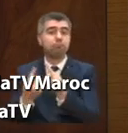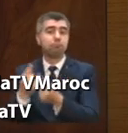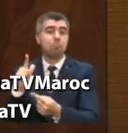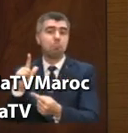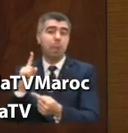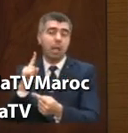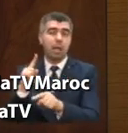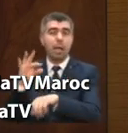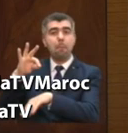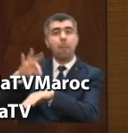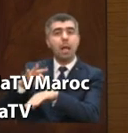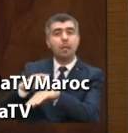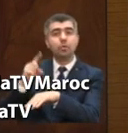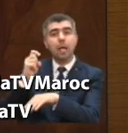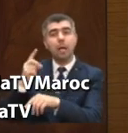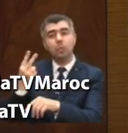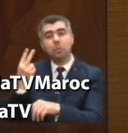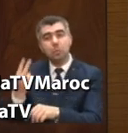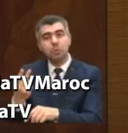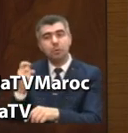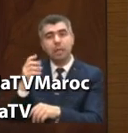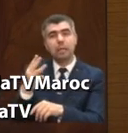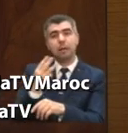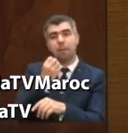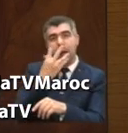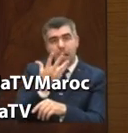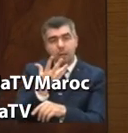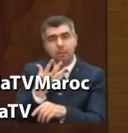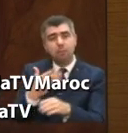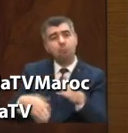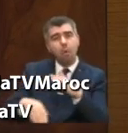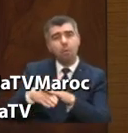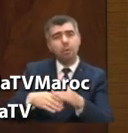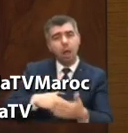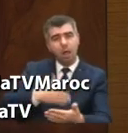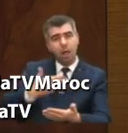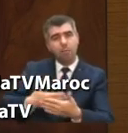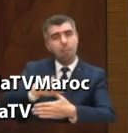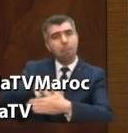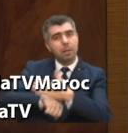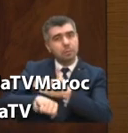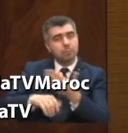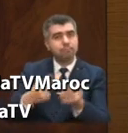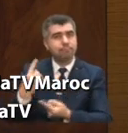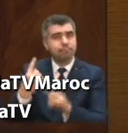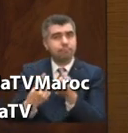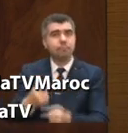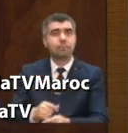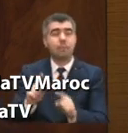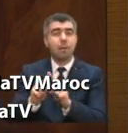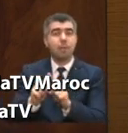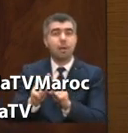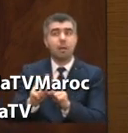شهر يناير وفبراير، أو سيدة مشات خرجت تولد في هذه الفترة، هذه هؤلاء لم يصرح